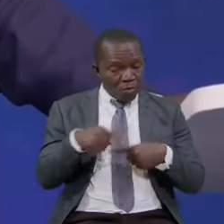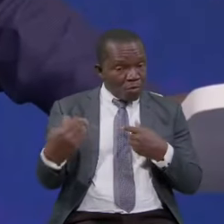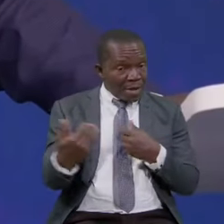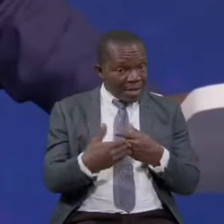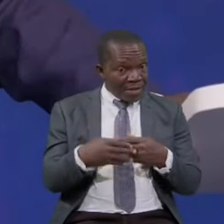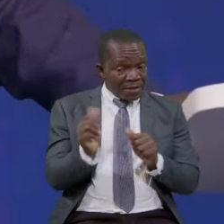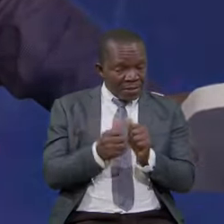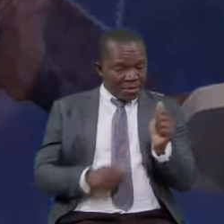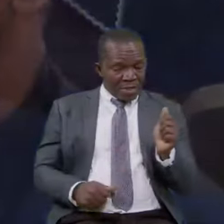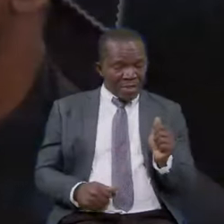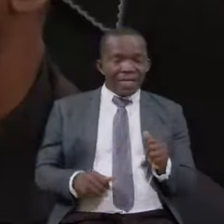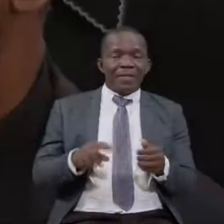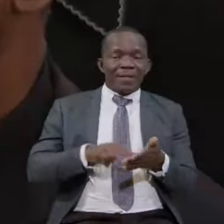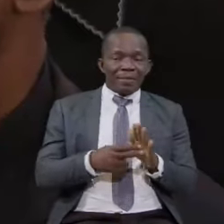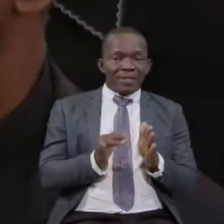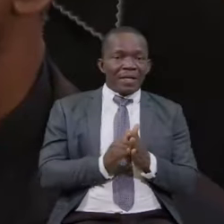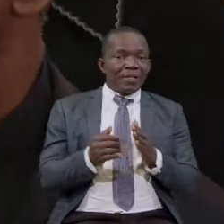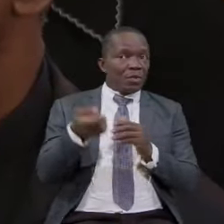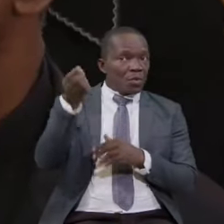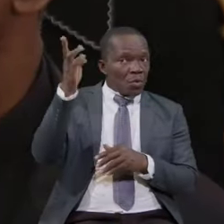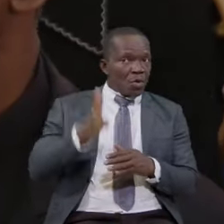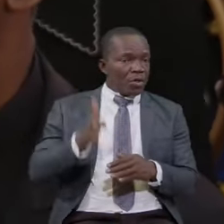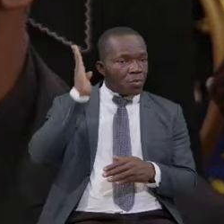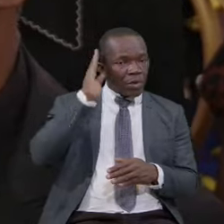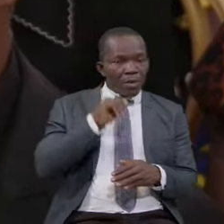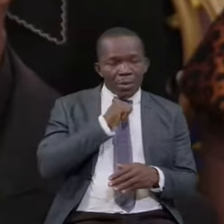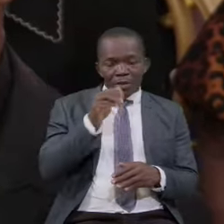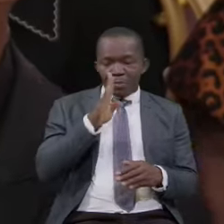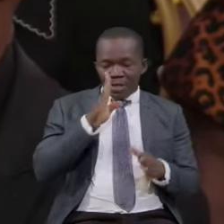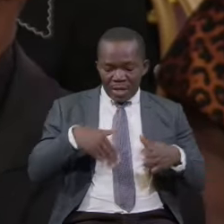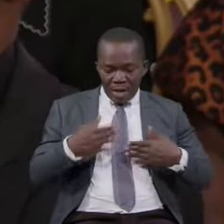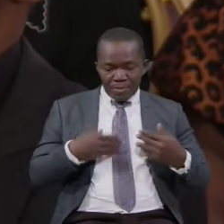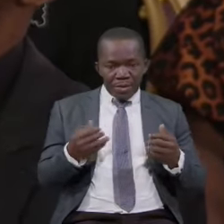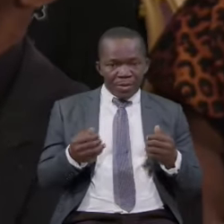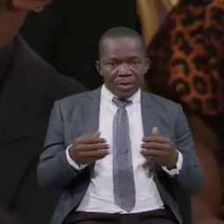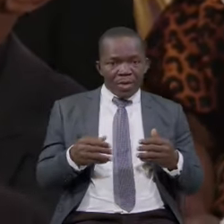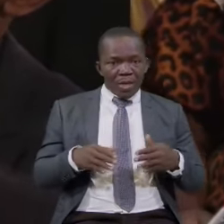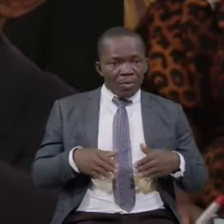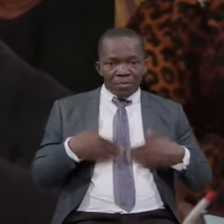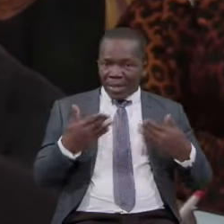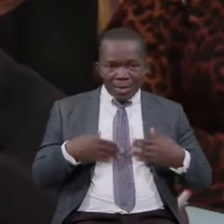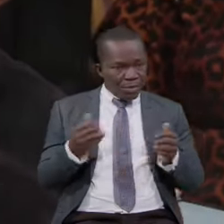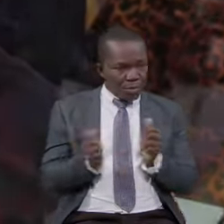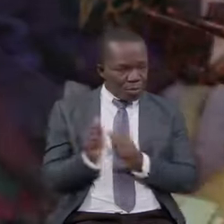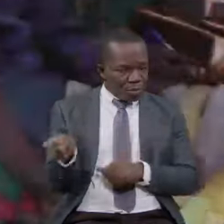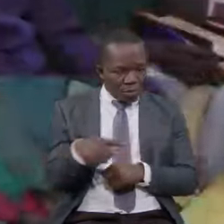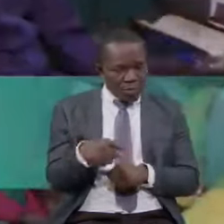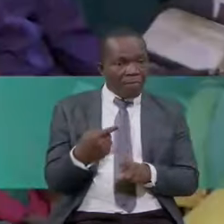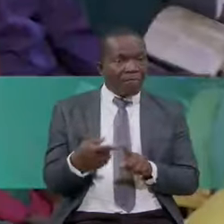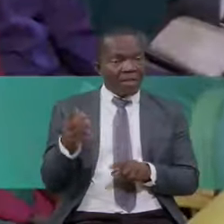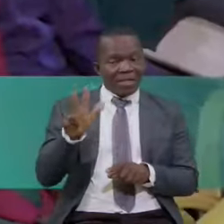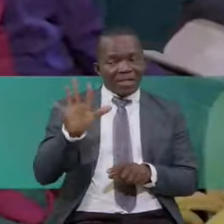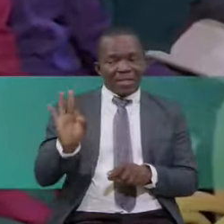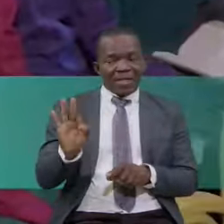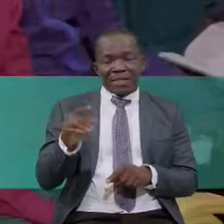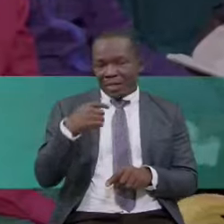lui verset 39 nous ne sommes pas nous nous ne sommes pas de ceux qui se